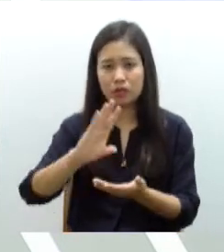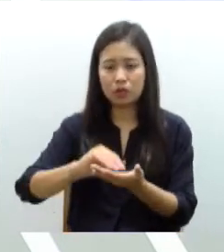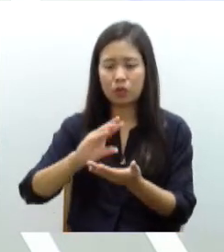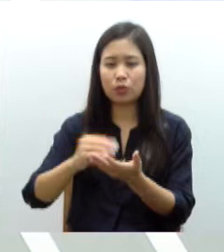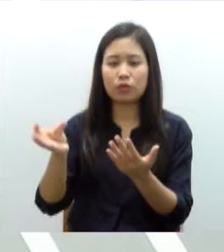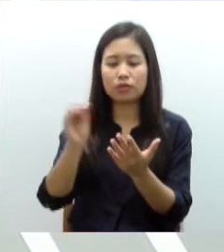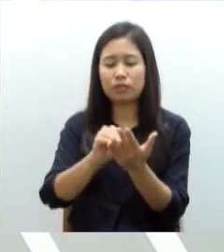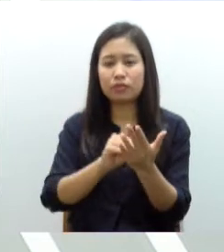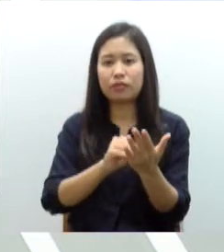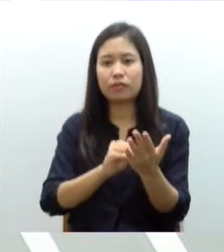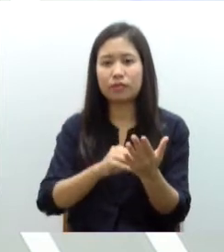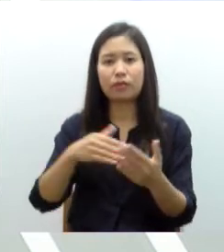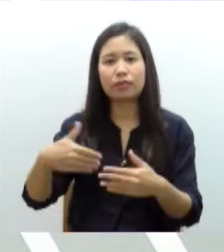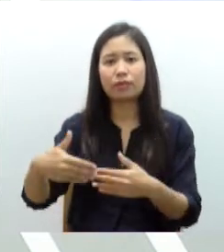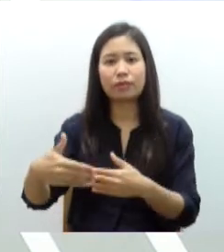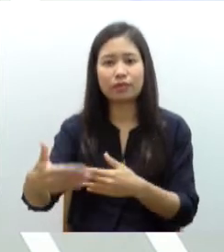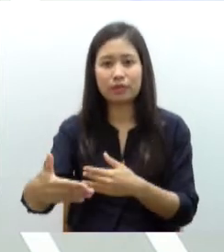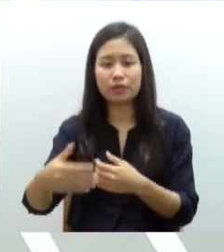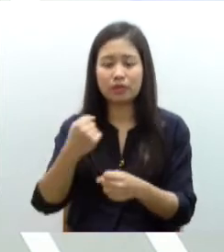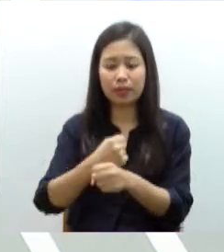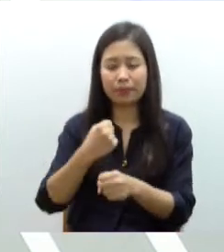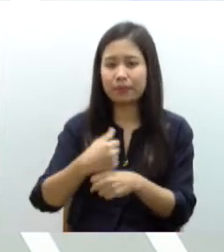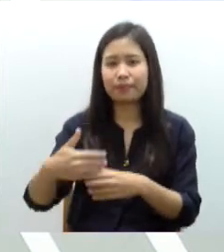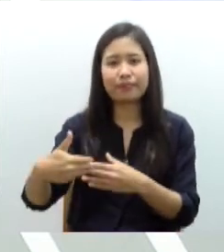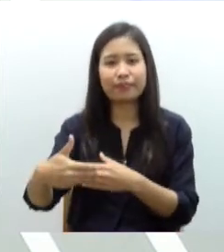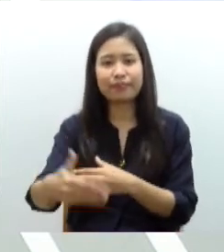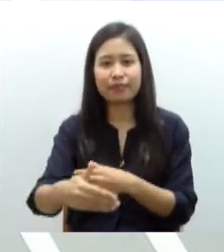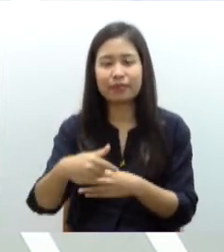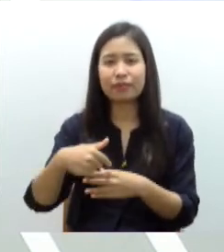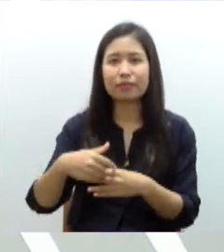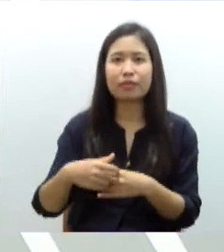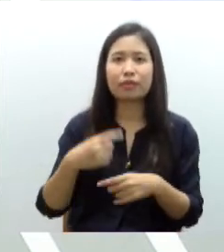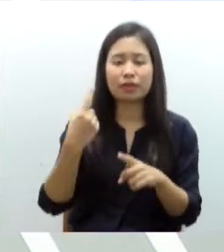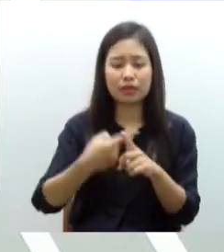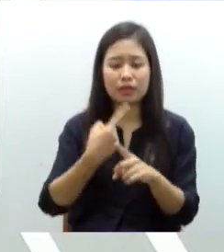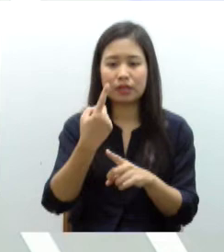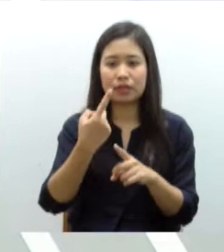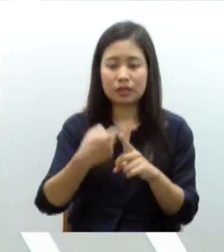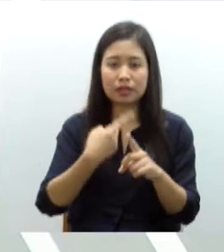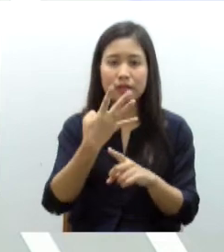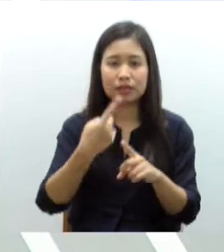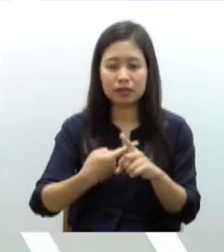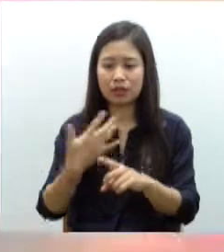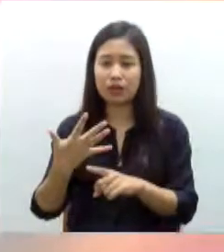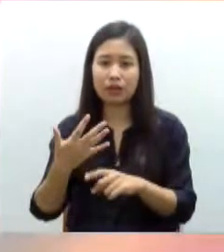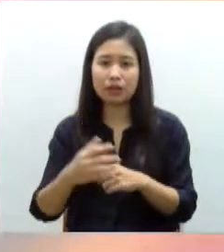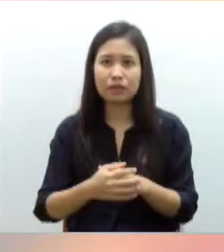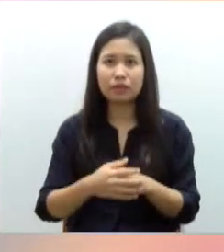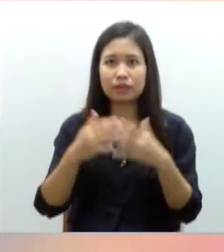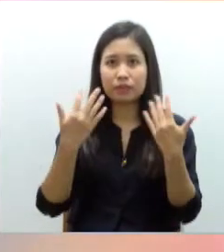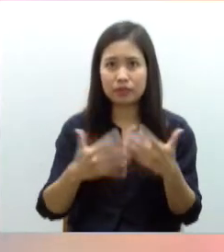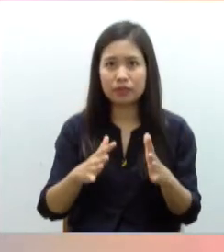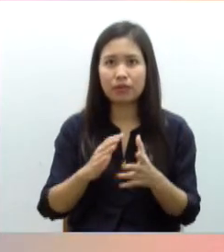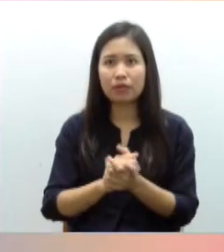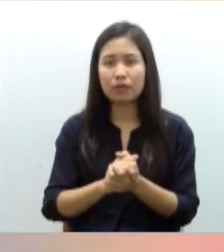ในเดือนในเดือนเมษาถึงสิ้นพฤษภานะครับนะฮะแล้วก็พอใส่ข้อมูลเสร็จนะฮะ